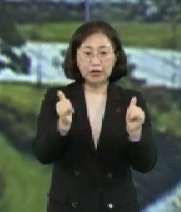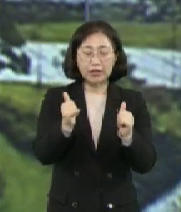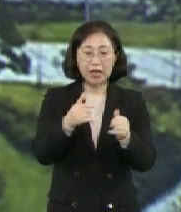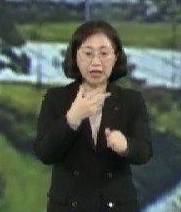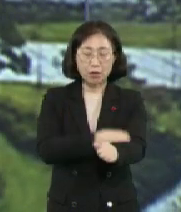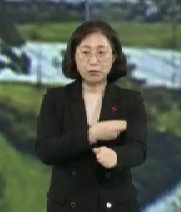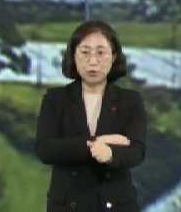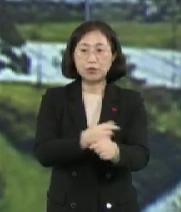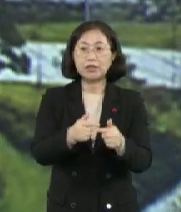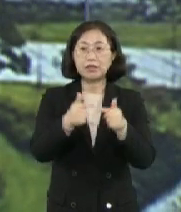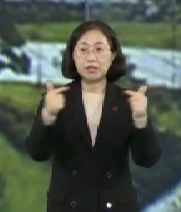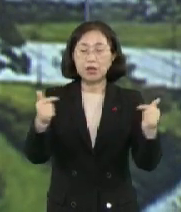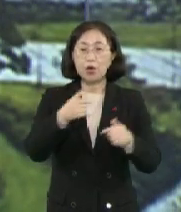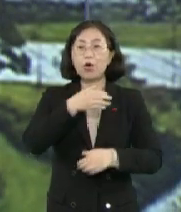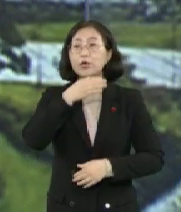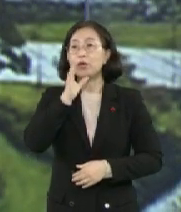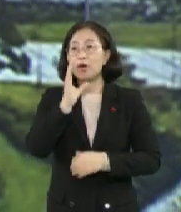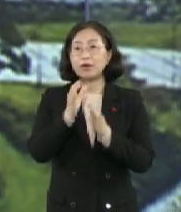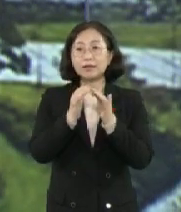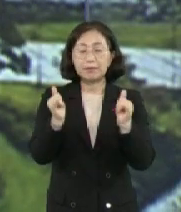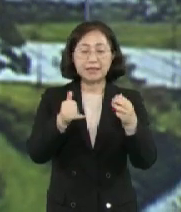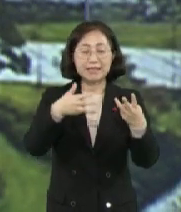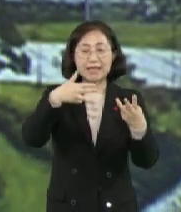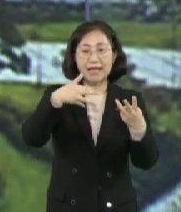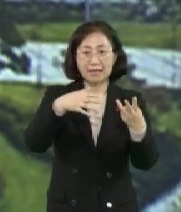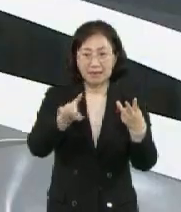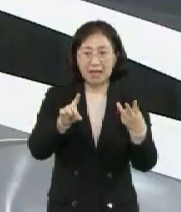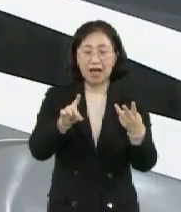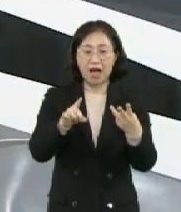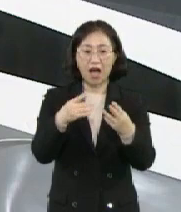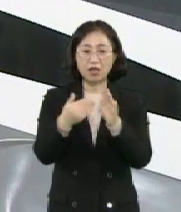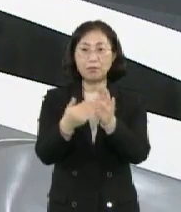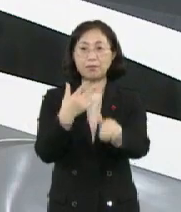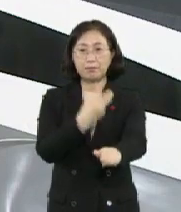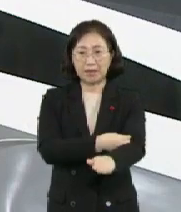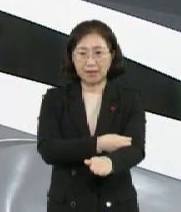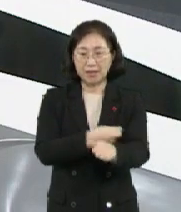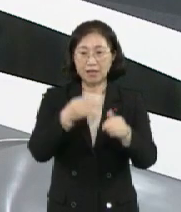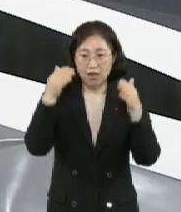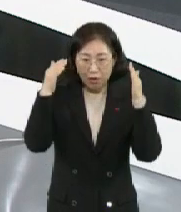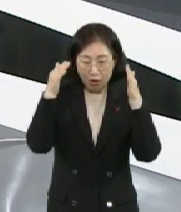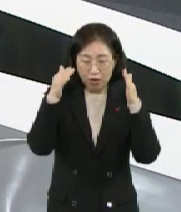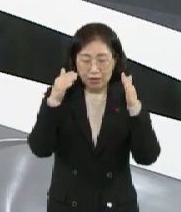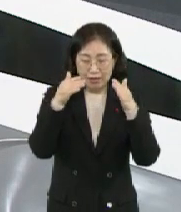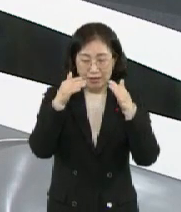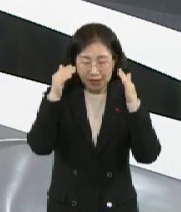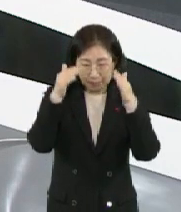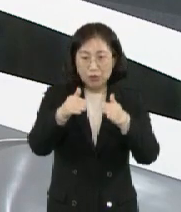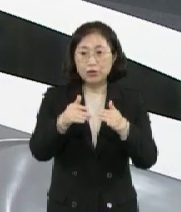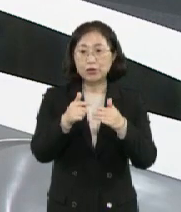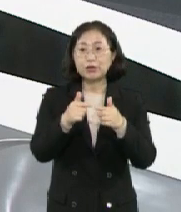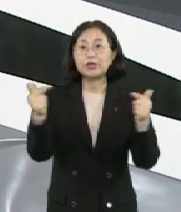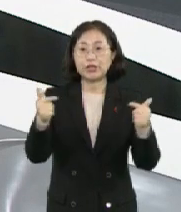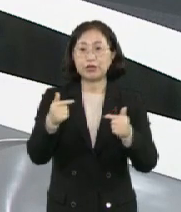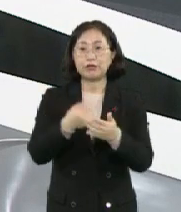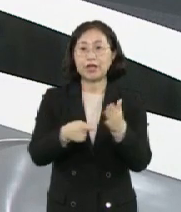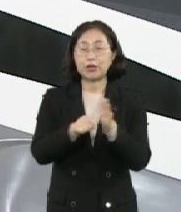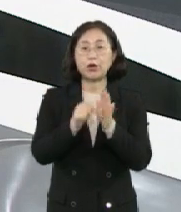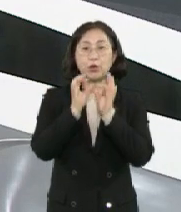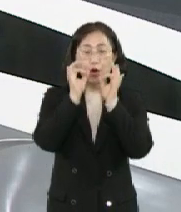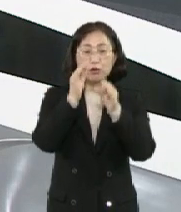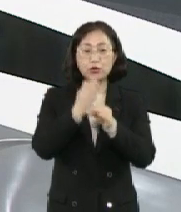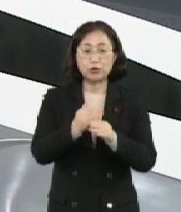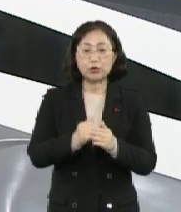높이고요. 특히 노령층, 고령층에서는 3차 접종을 확대시키는데 우리가 중점을 두고 있다. 그런 말씀을 드립니다. 나가서